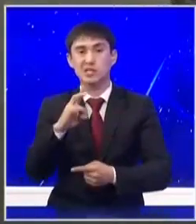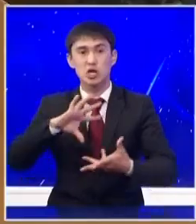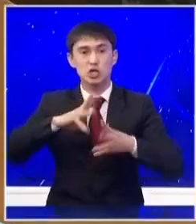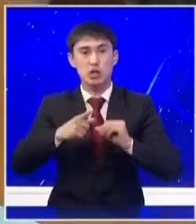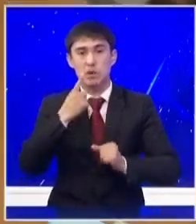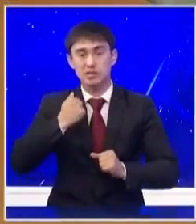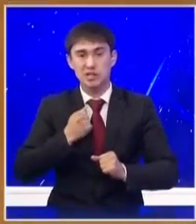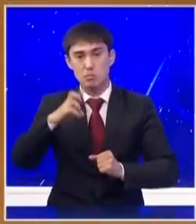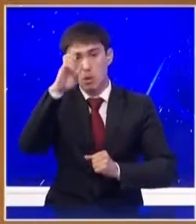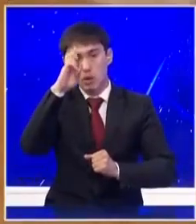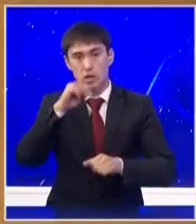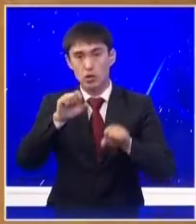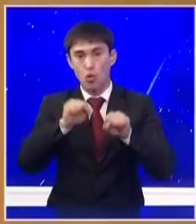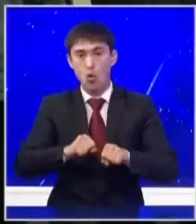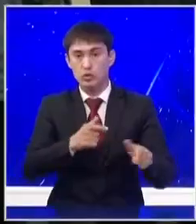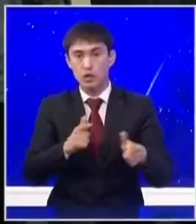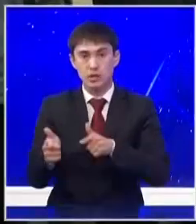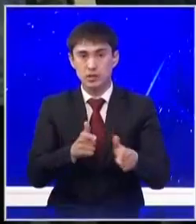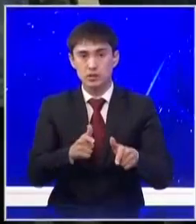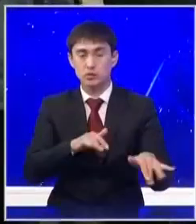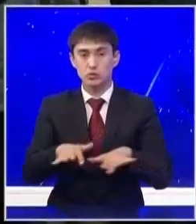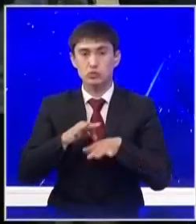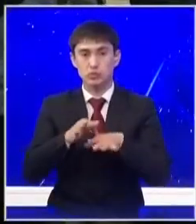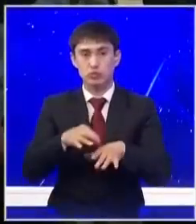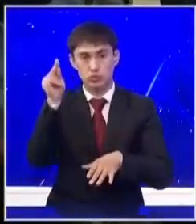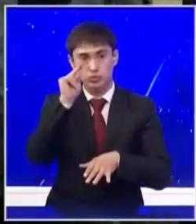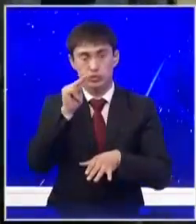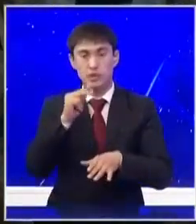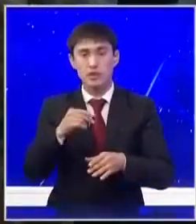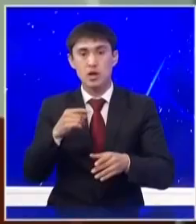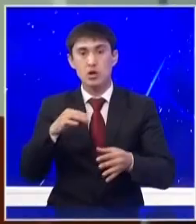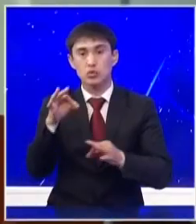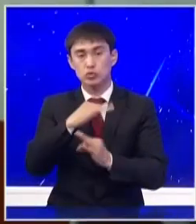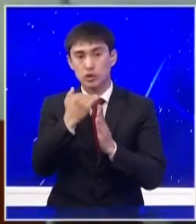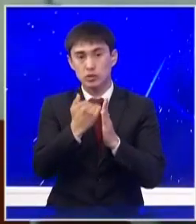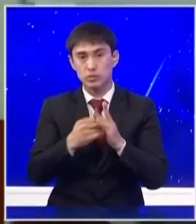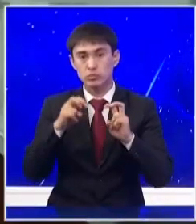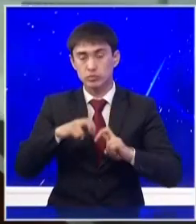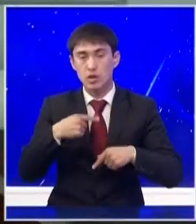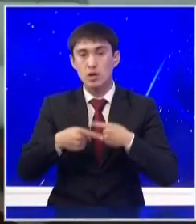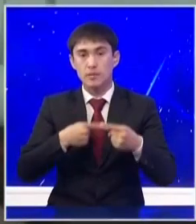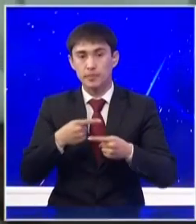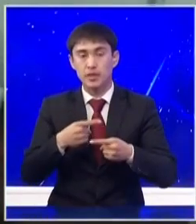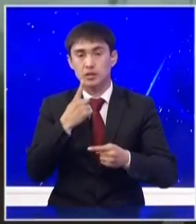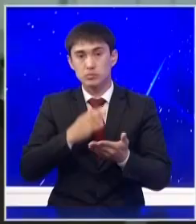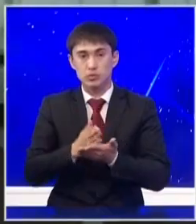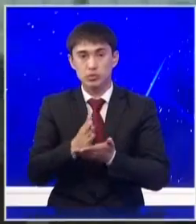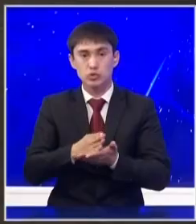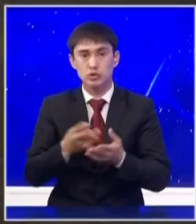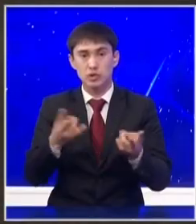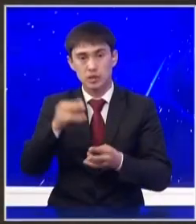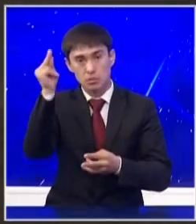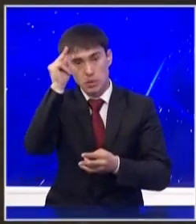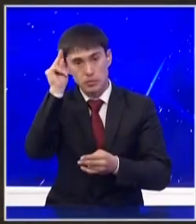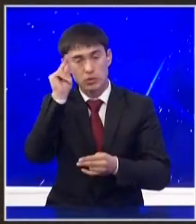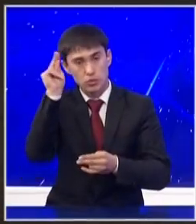әскери және мемлекеттік құқықтық даярлық курсынан өтеді. Жарғылар мен күн тәртібін зерделейді. Қызмет өткеру үшін қажетті білім мен дағдыларға ие